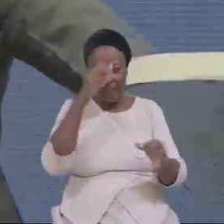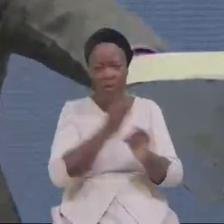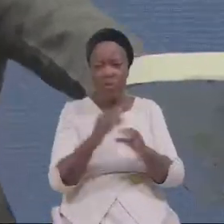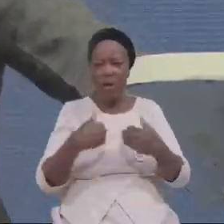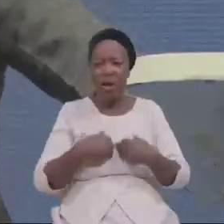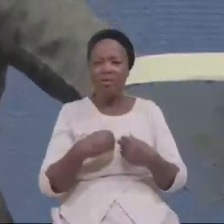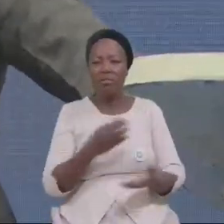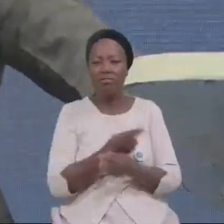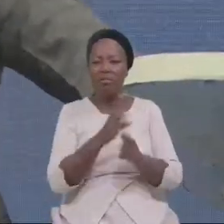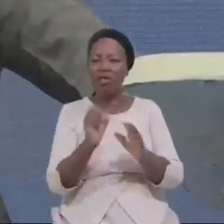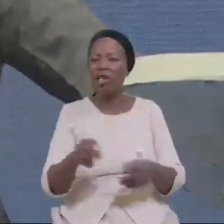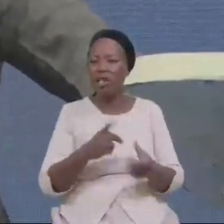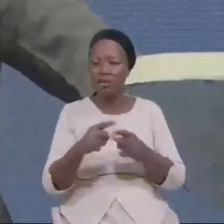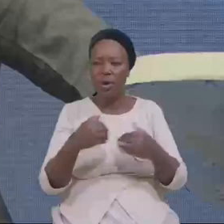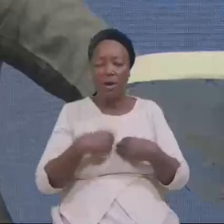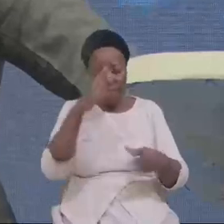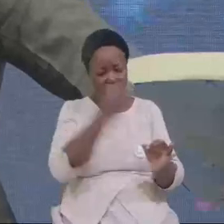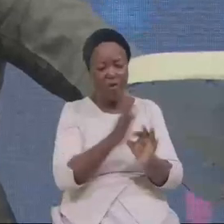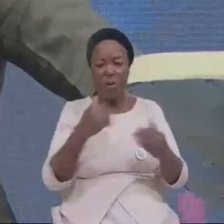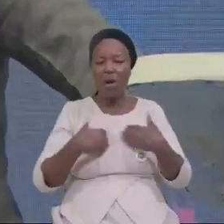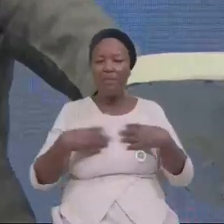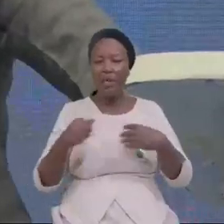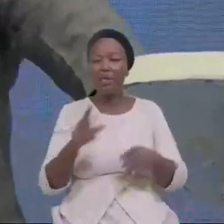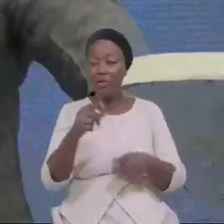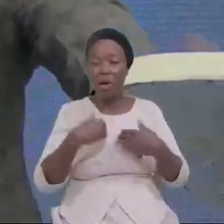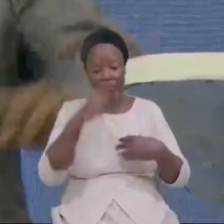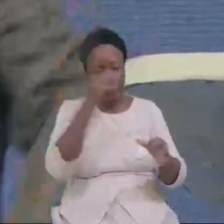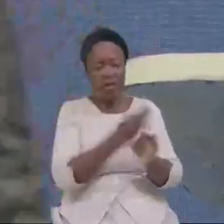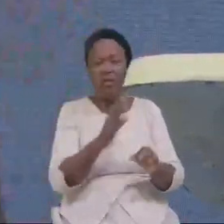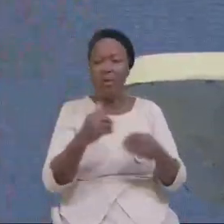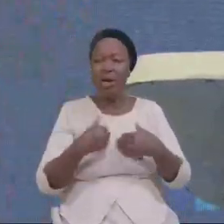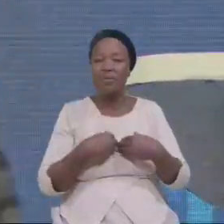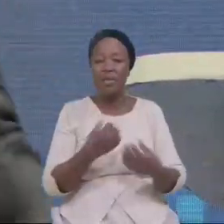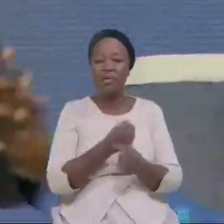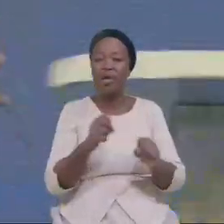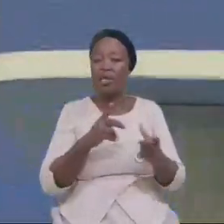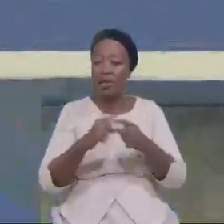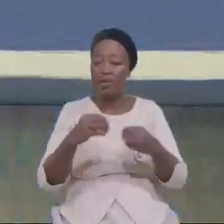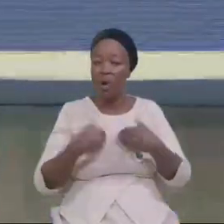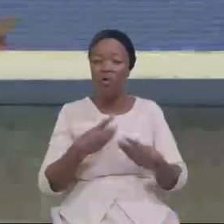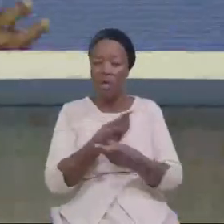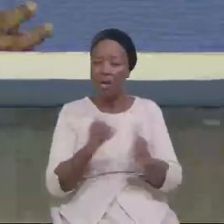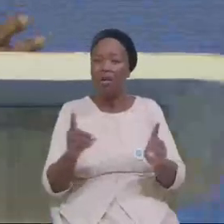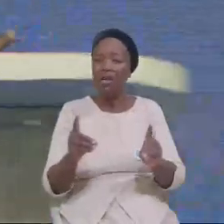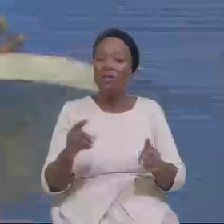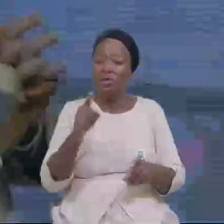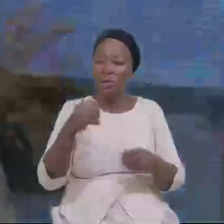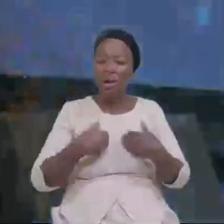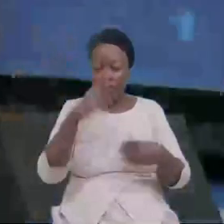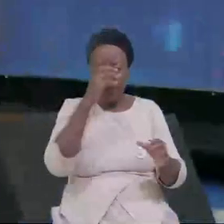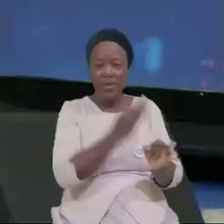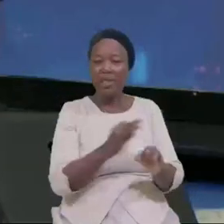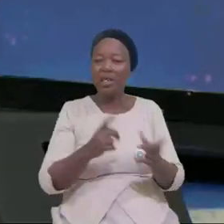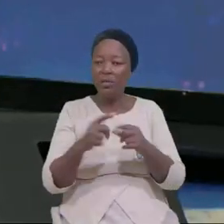as la foi. Tu as la guérison. Tu as la foi. Tu as la rédemption et tu as la délivrance. Tu as la foi. Et tu as